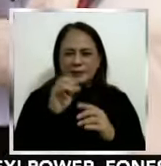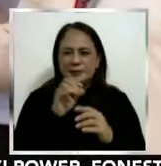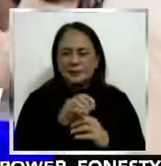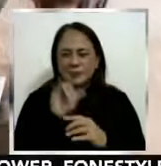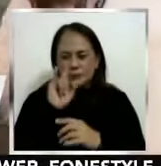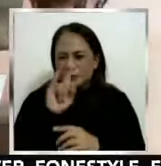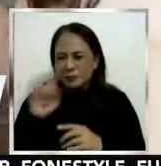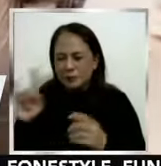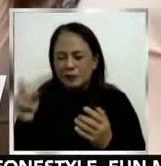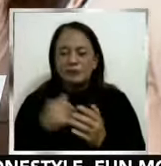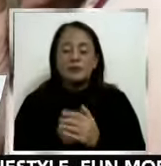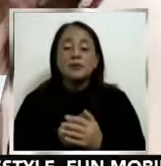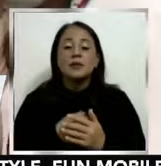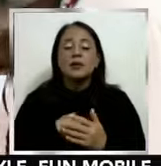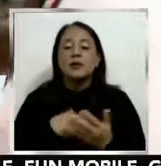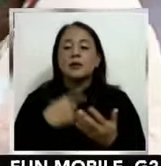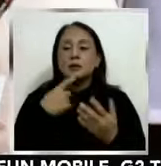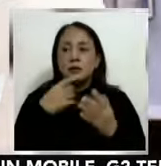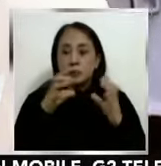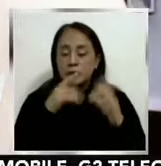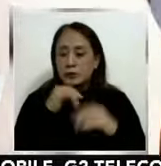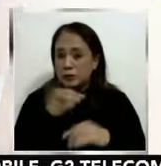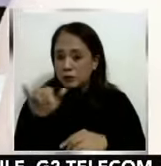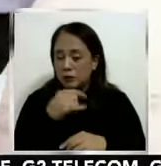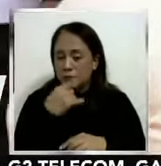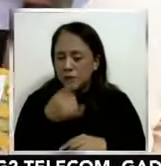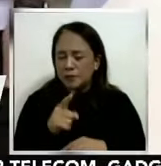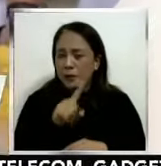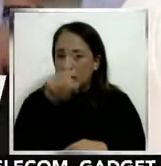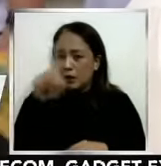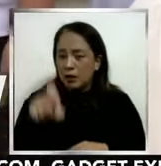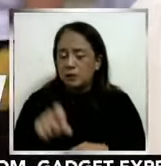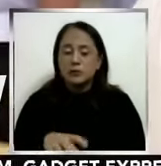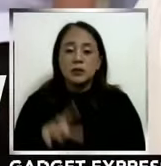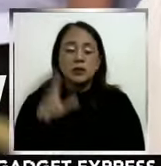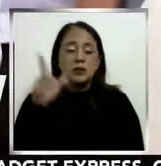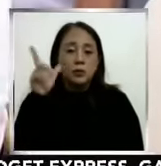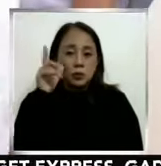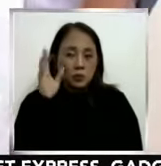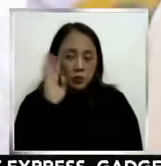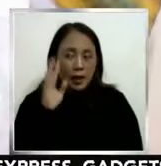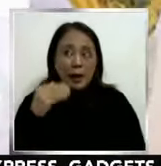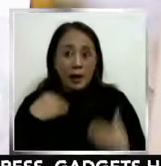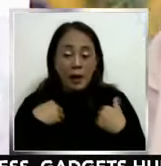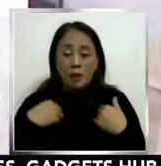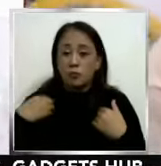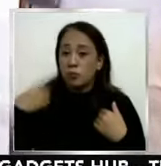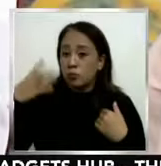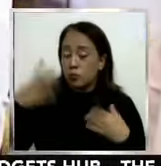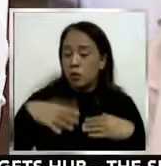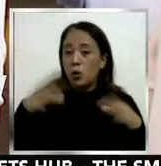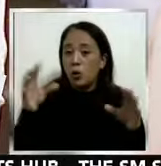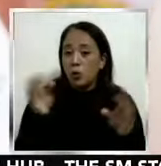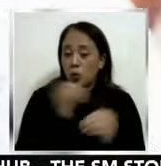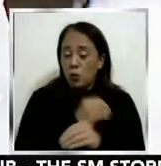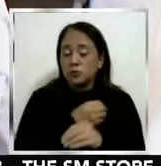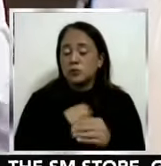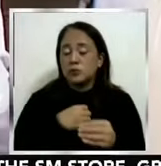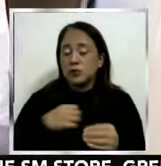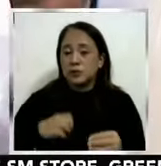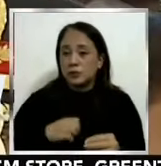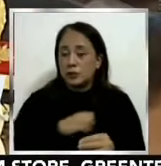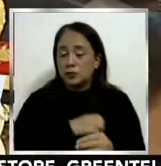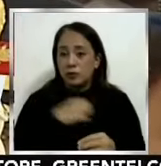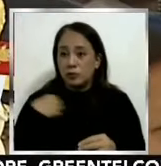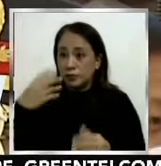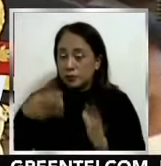Communications Office ang issue. At nang tanungin naman si Bersamin kung may mga opisyal sa Office of the Executive Secretary na magbibitiw sa